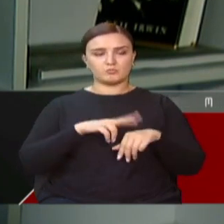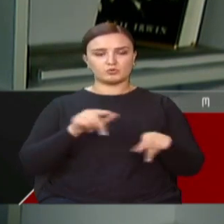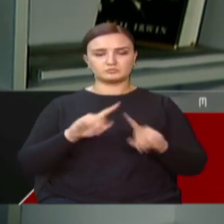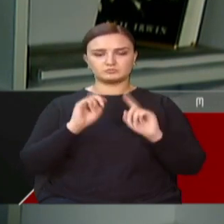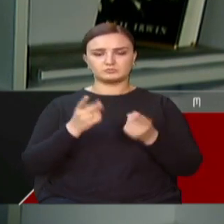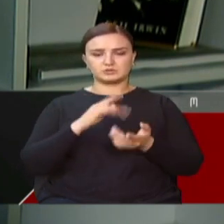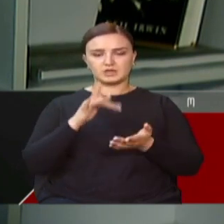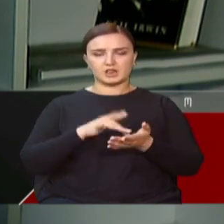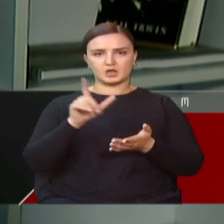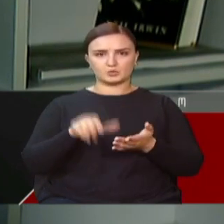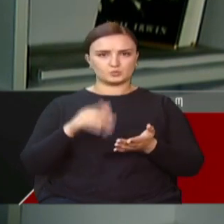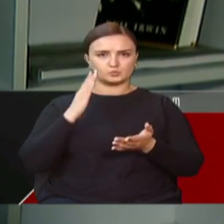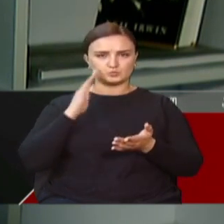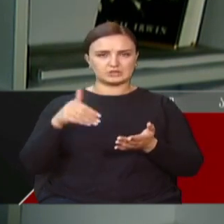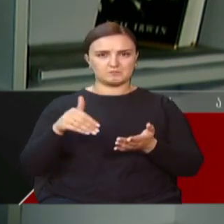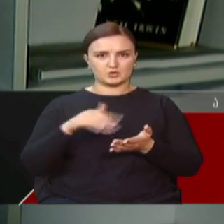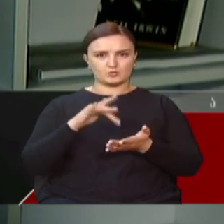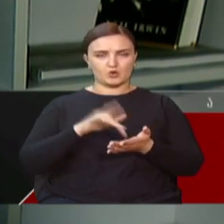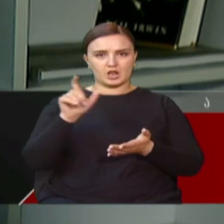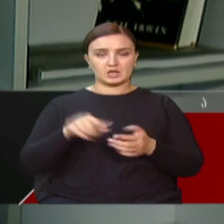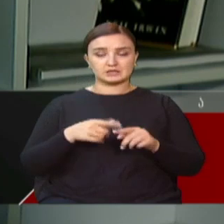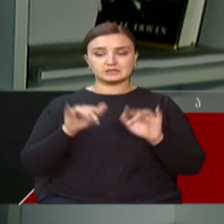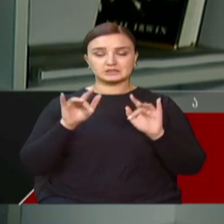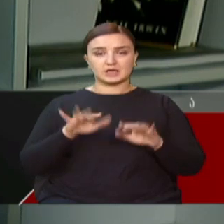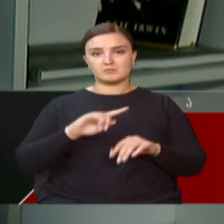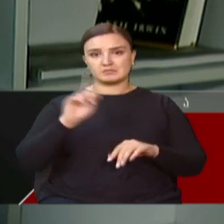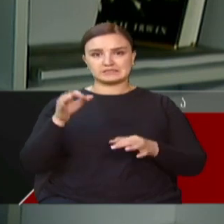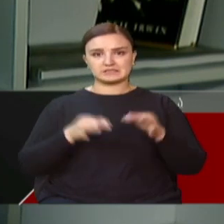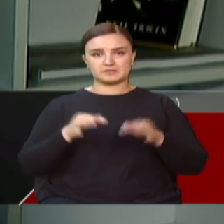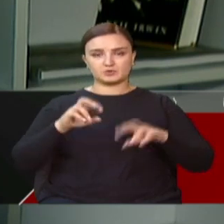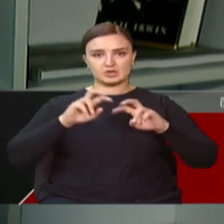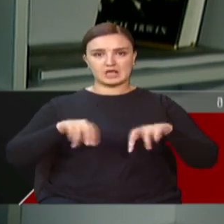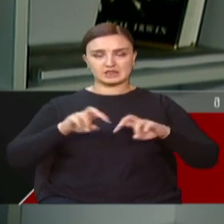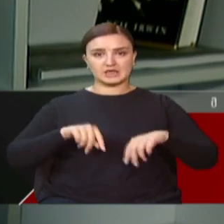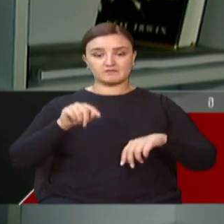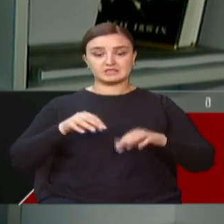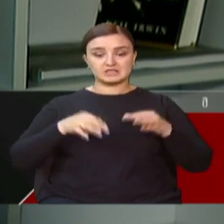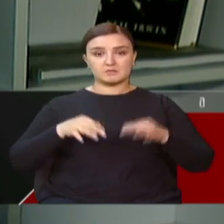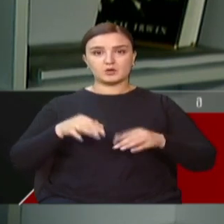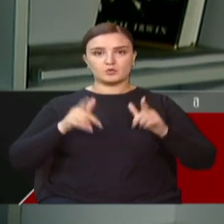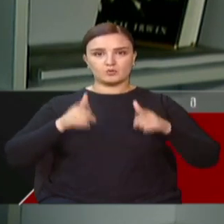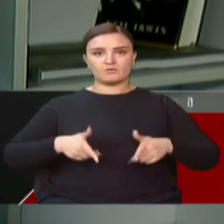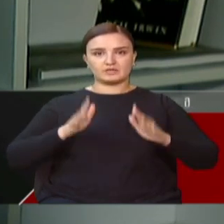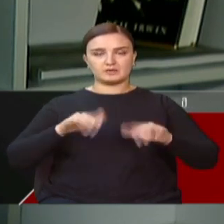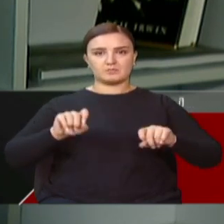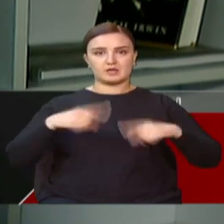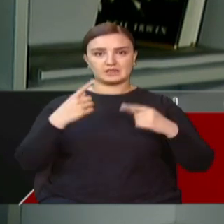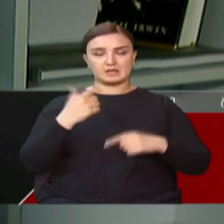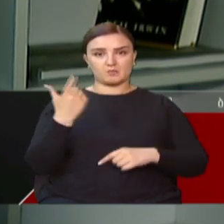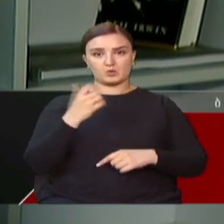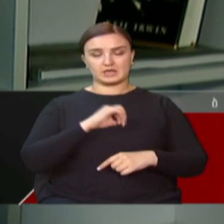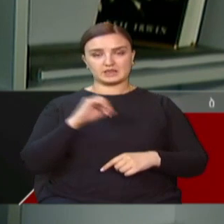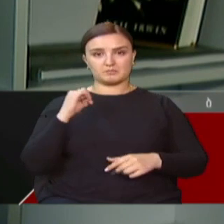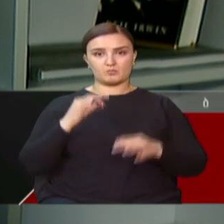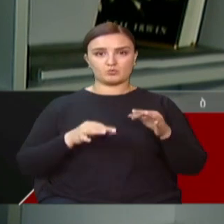cu ceași u samartlo, dar și unde ghes sacme mi-di sa samartlo și unde sa samartlo și ic dahte bat, tam o ki de beli mo samartle an, ne opicim